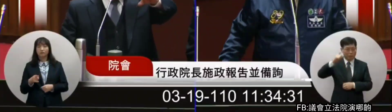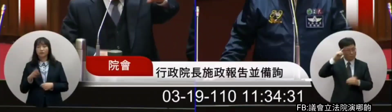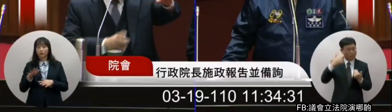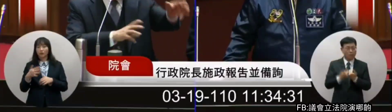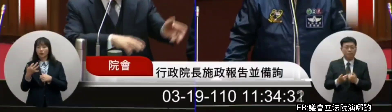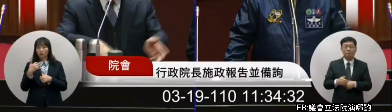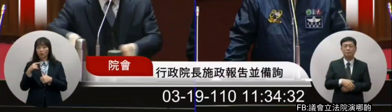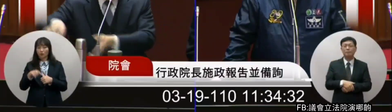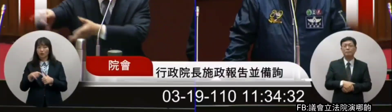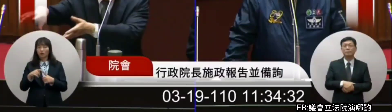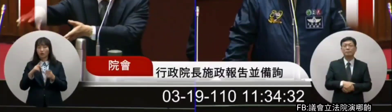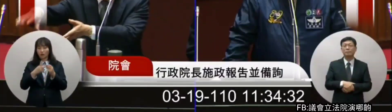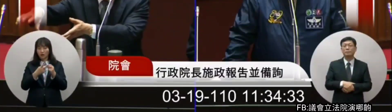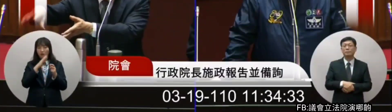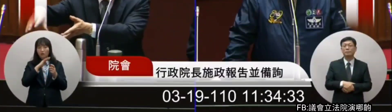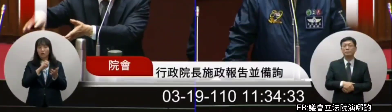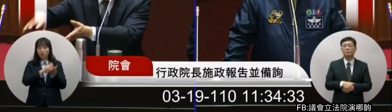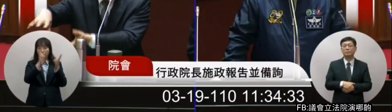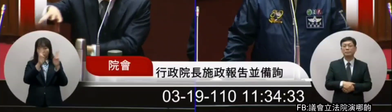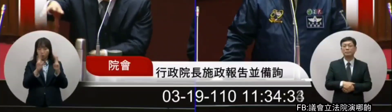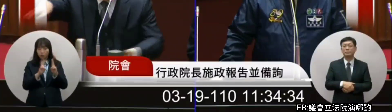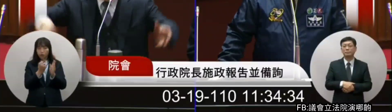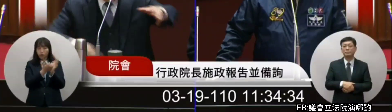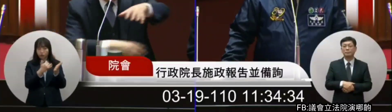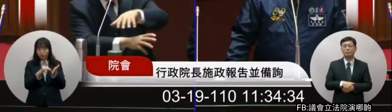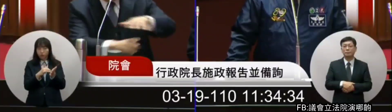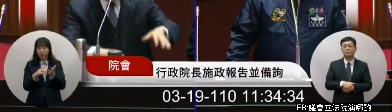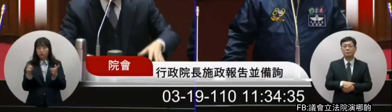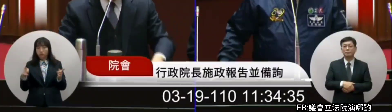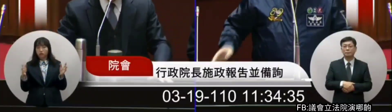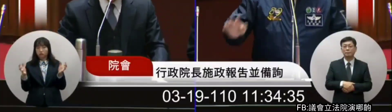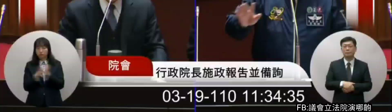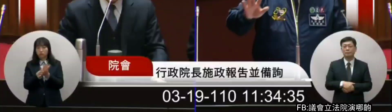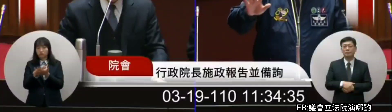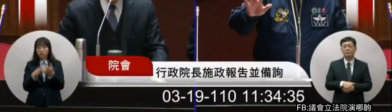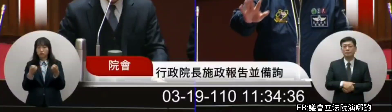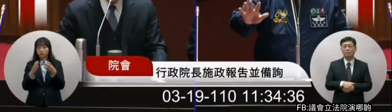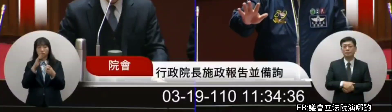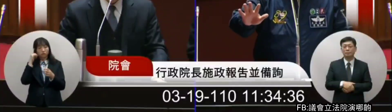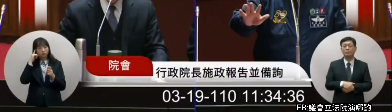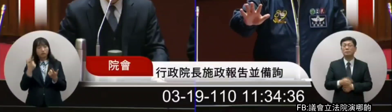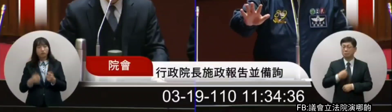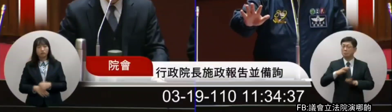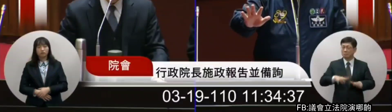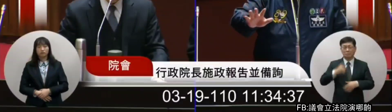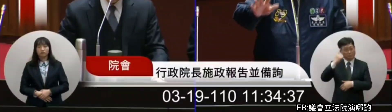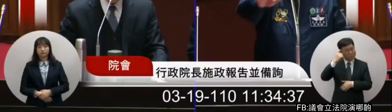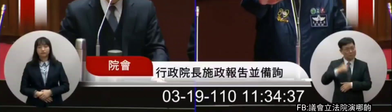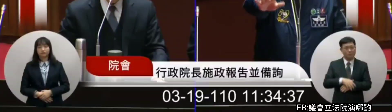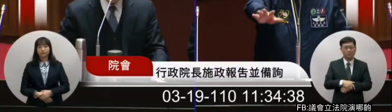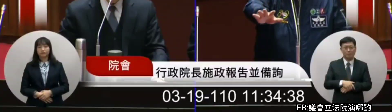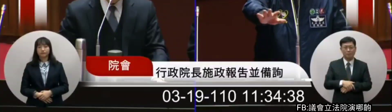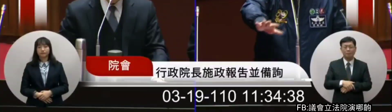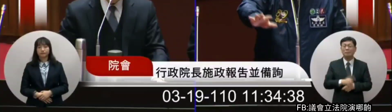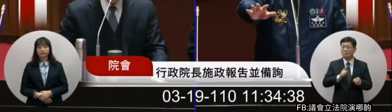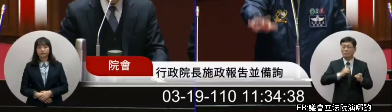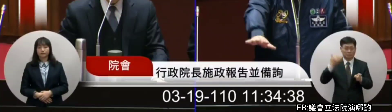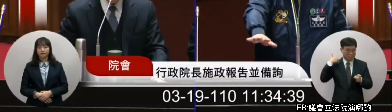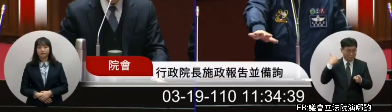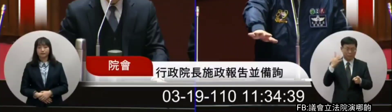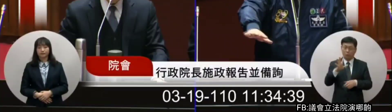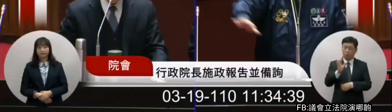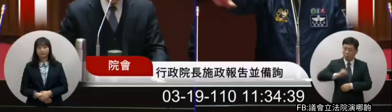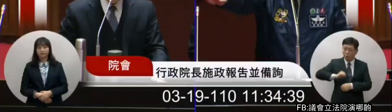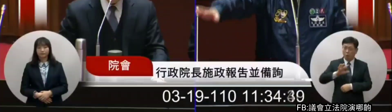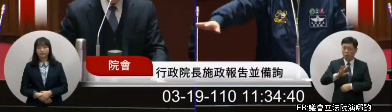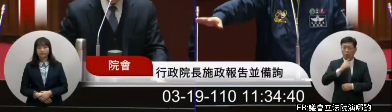现在是要把这个跟核四编内预算要弄在一起讲，是不是意思？ 所以我的意思是说，你当时有抵